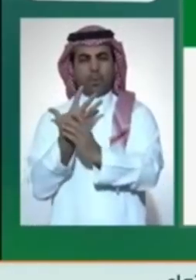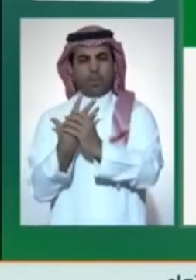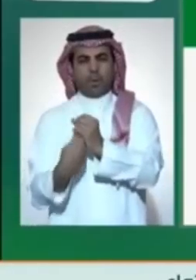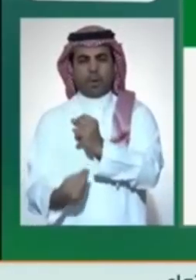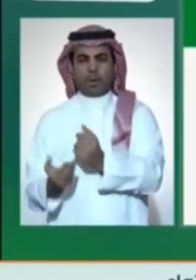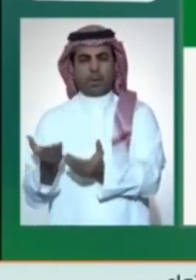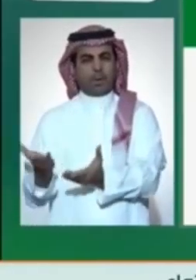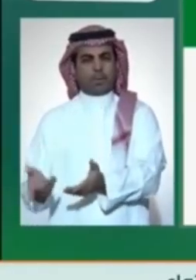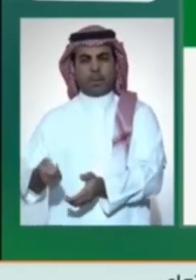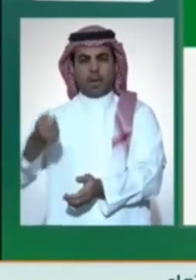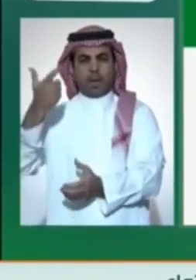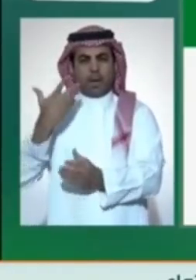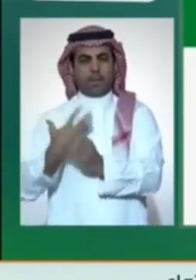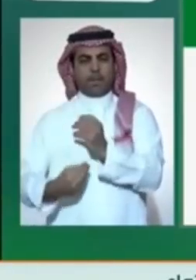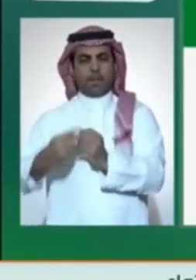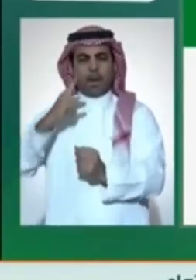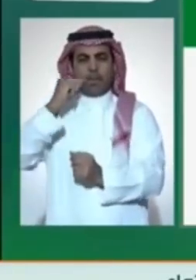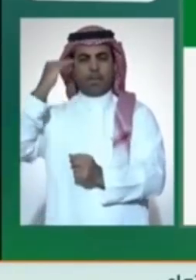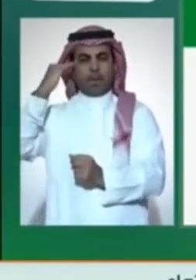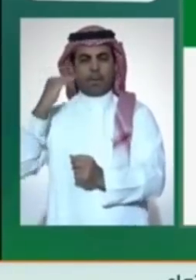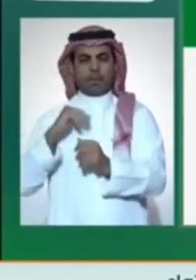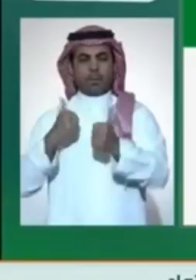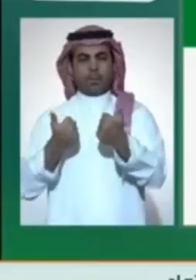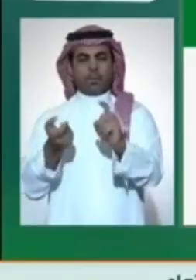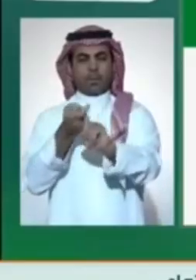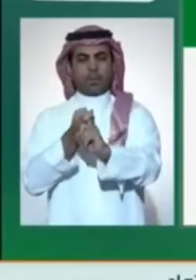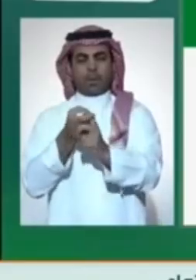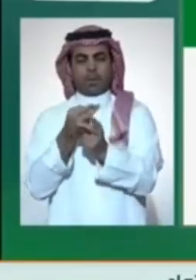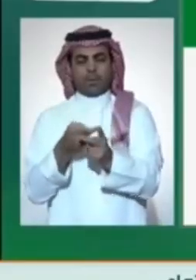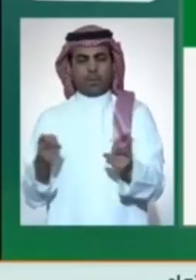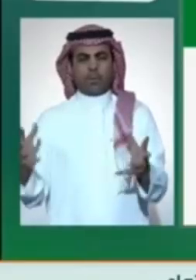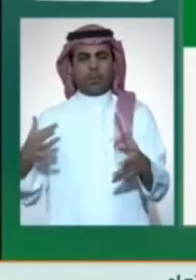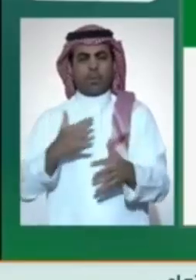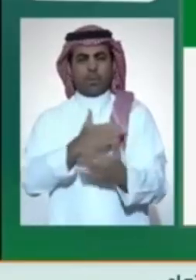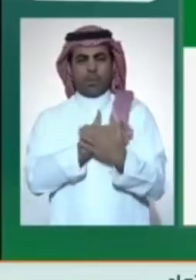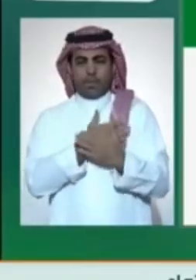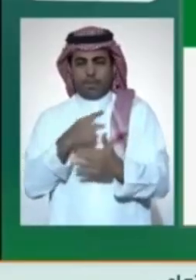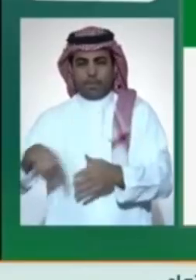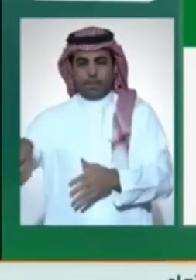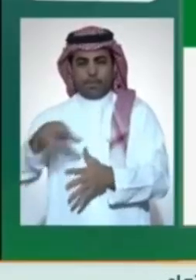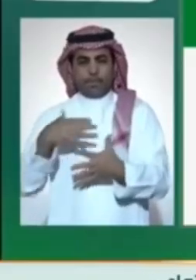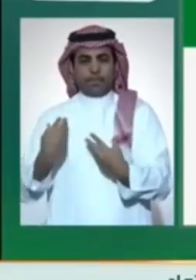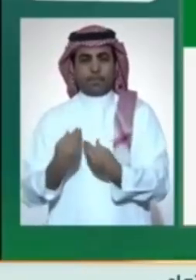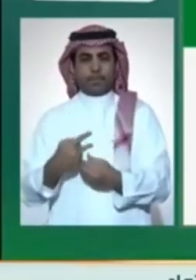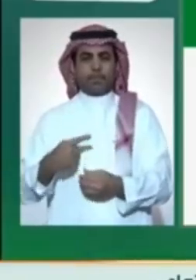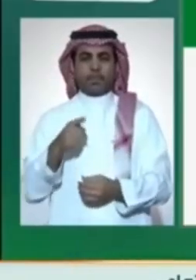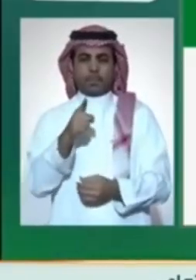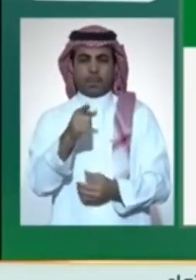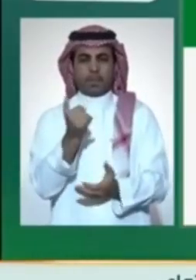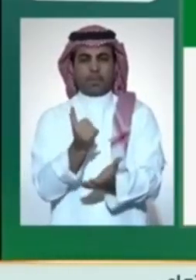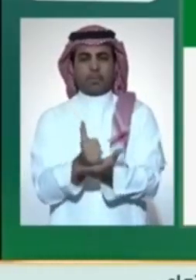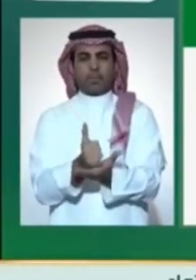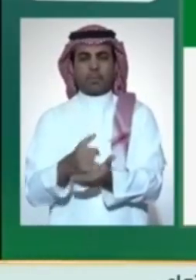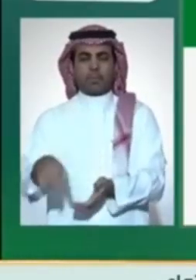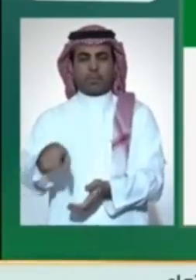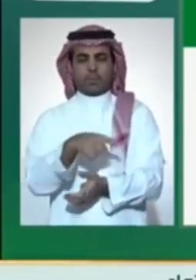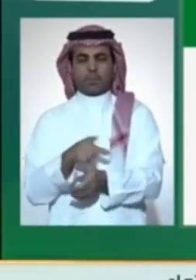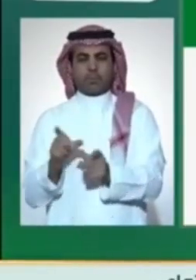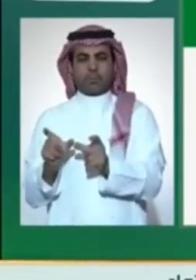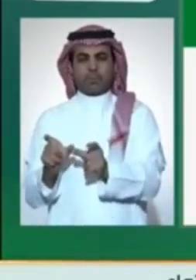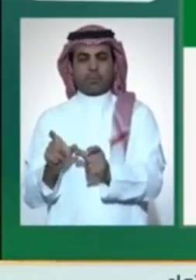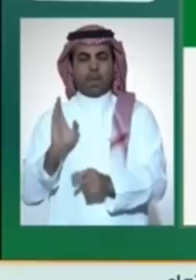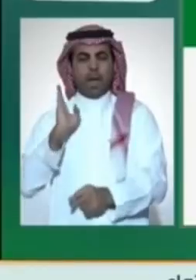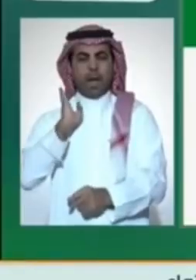أبنائنا وبناتنا، وأزواجنا وكافة أحبابنا، كلنا مسؤولين والكل عليه